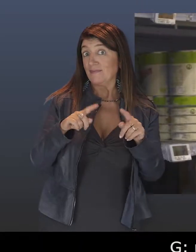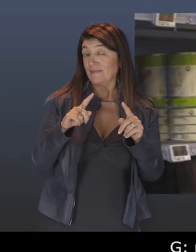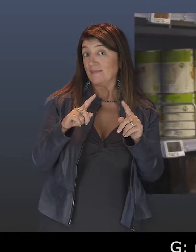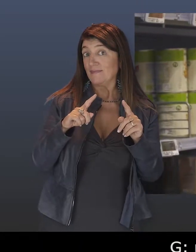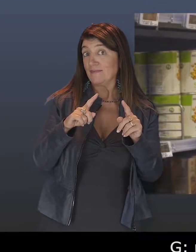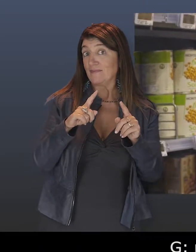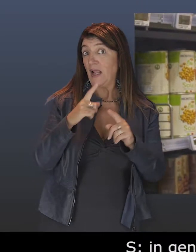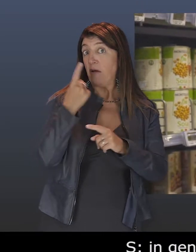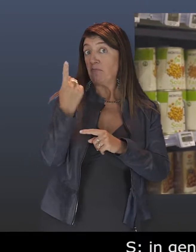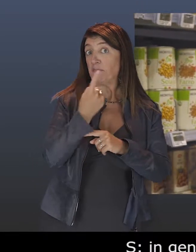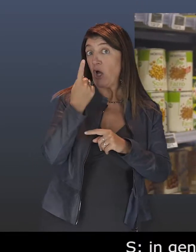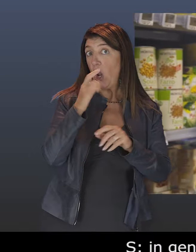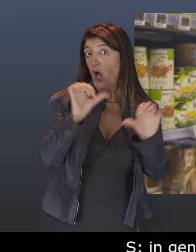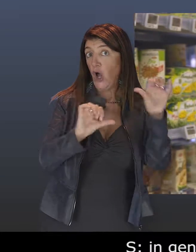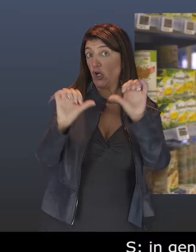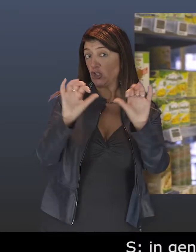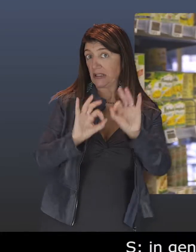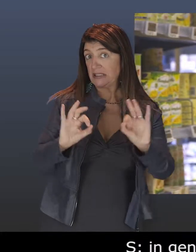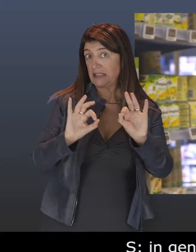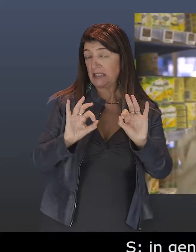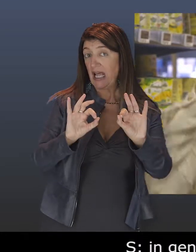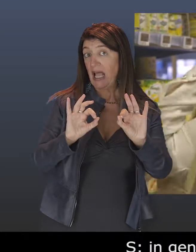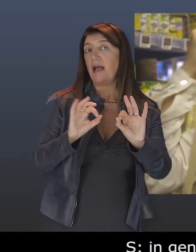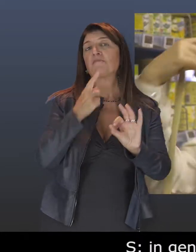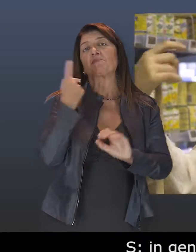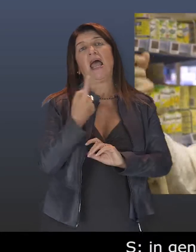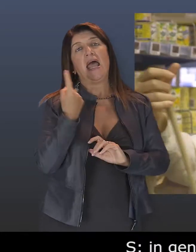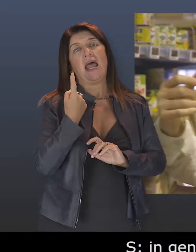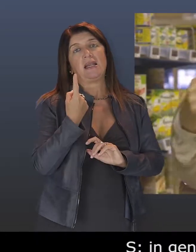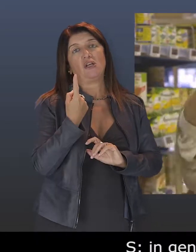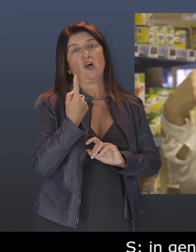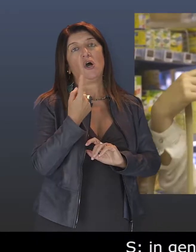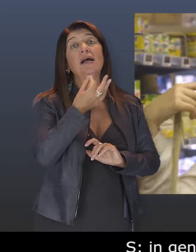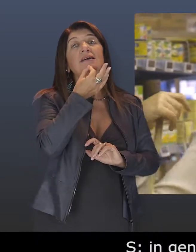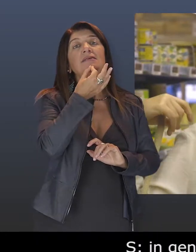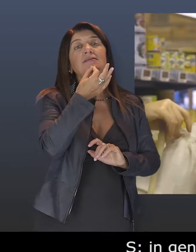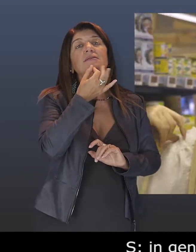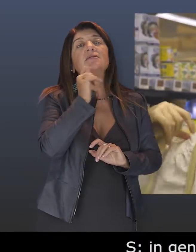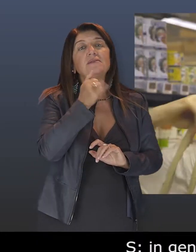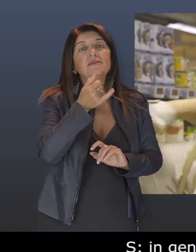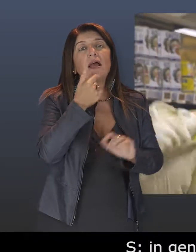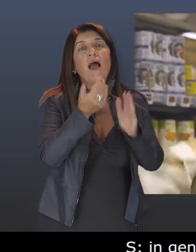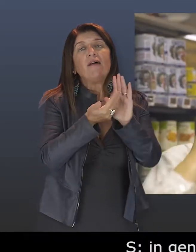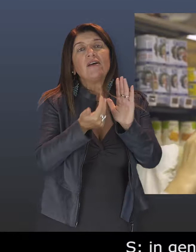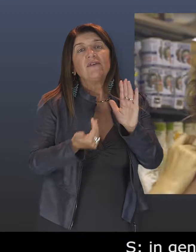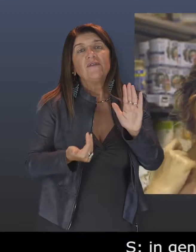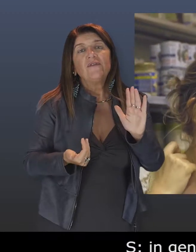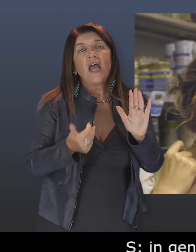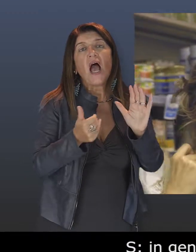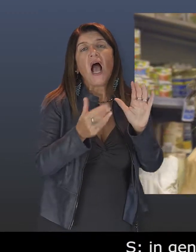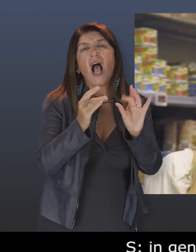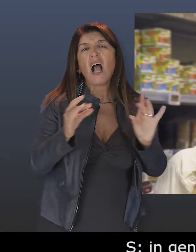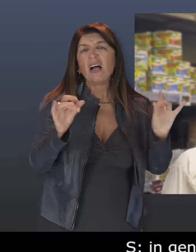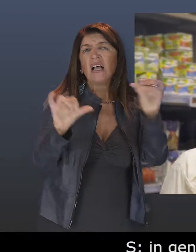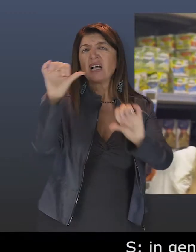meglio. In generale significa produrre limitando il ricorso a prodotti chimici di sintesi, riducendo così anche